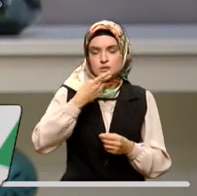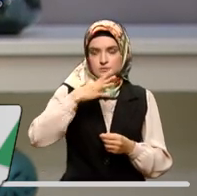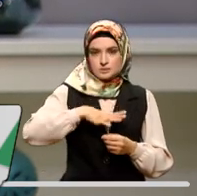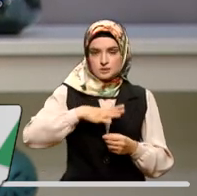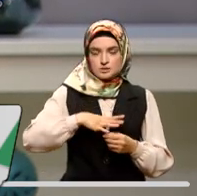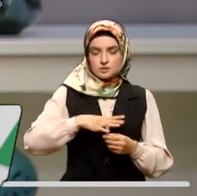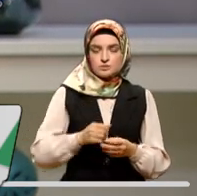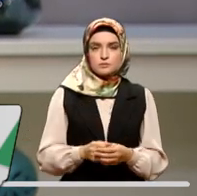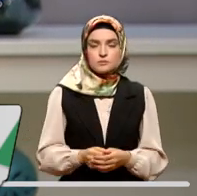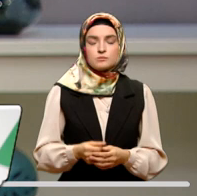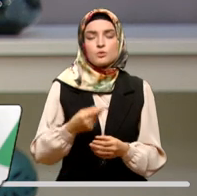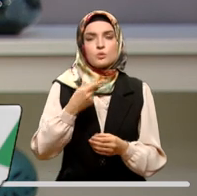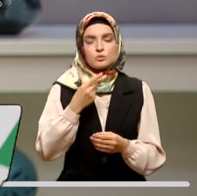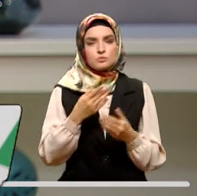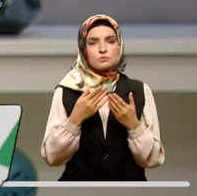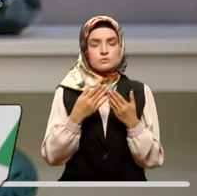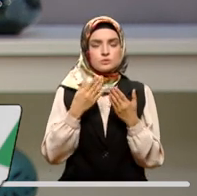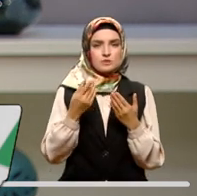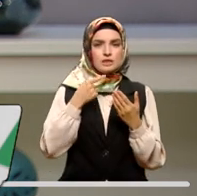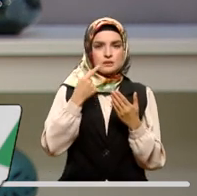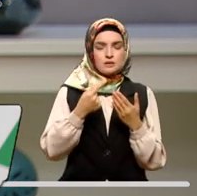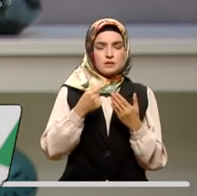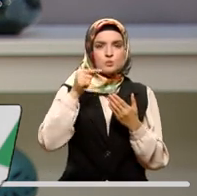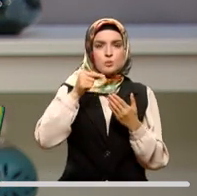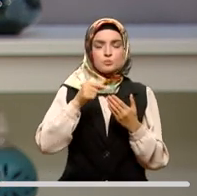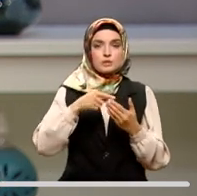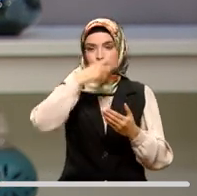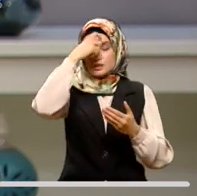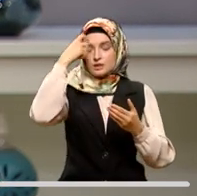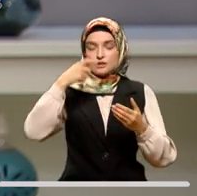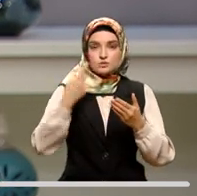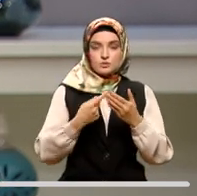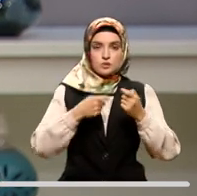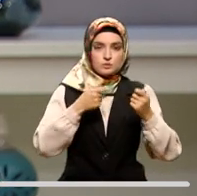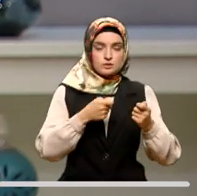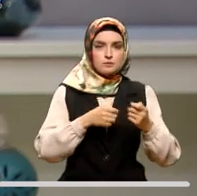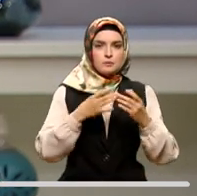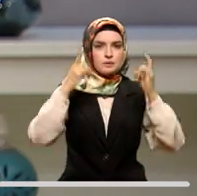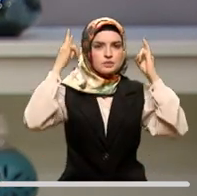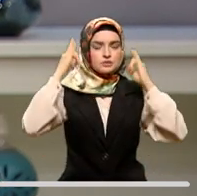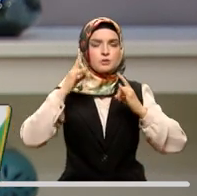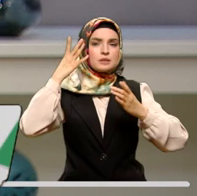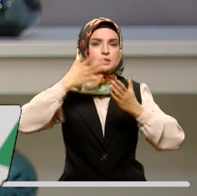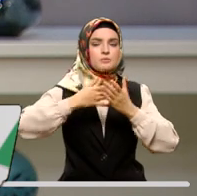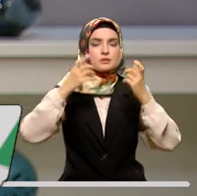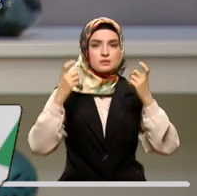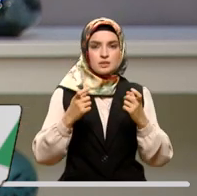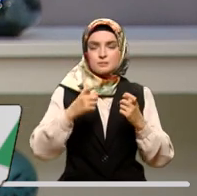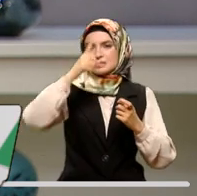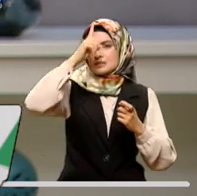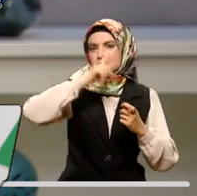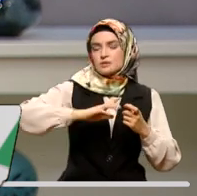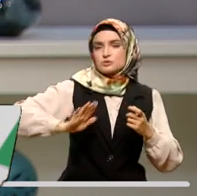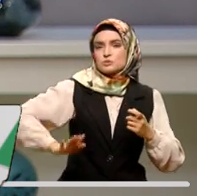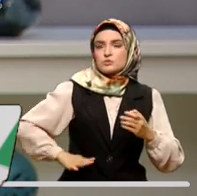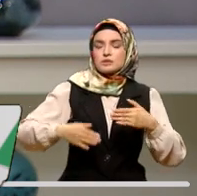cevap verirken değindiniz. Bu yaz Kur'an kurslarının ve aynı zamanda camilerin, o ibadet mekanlarının sadece çocukların